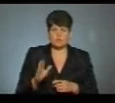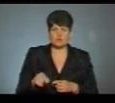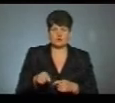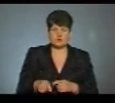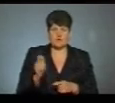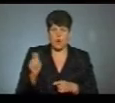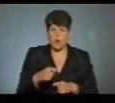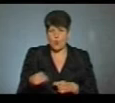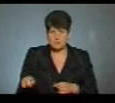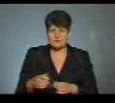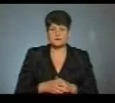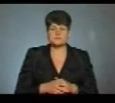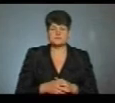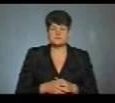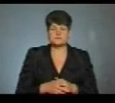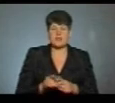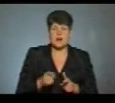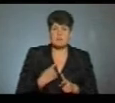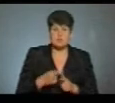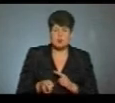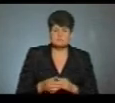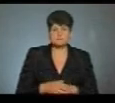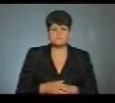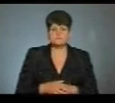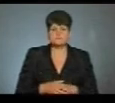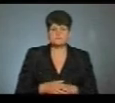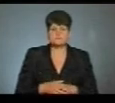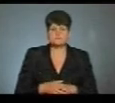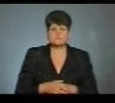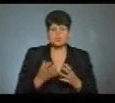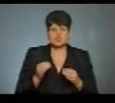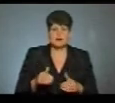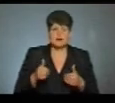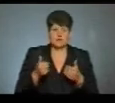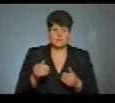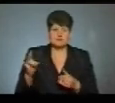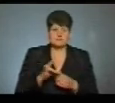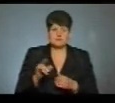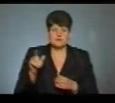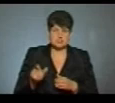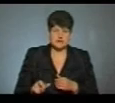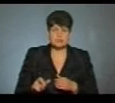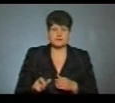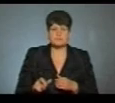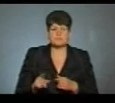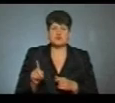відбудеться окроплення. Або ще рекомендовано священним синодом такий варіант,